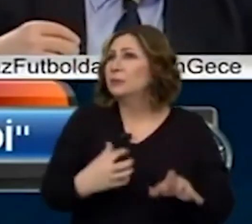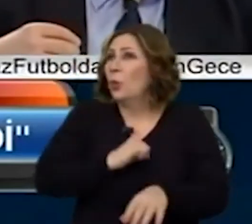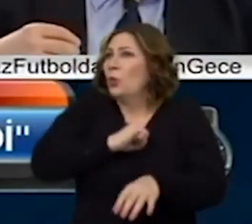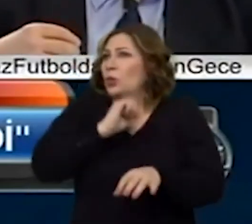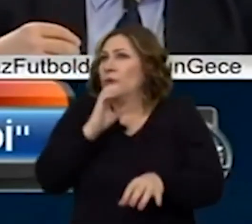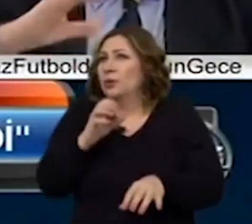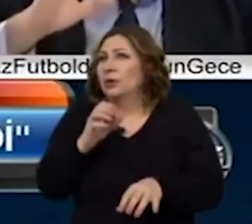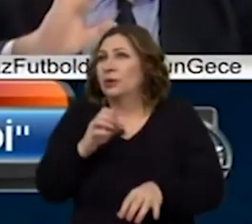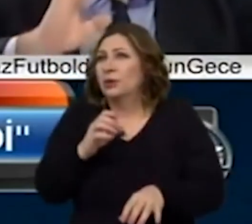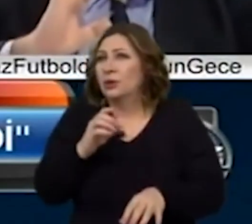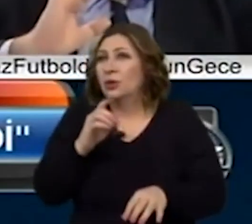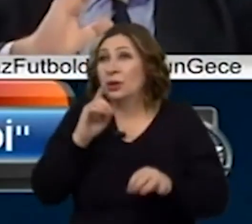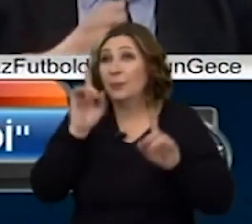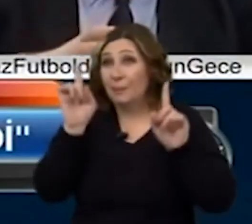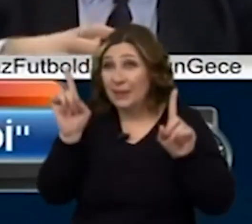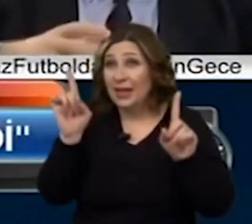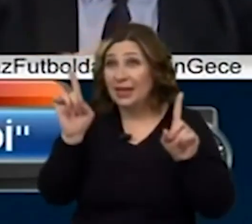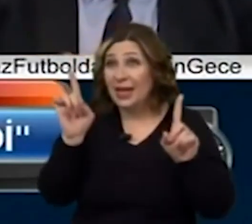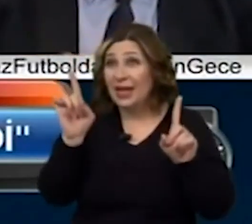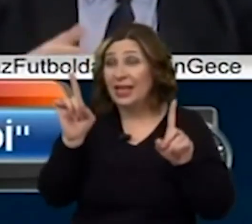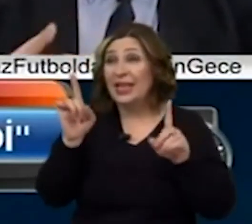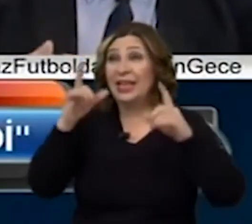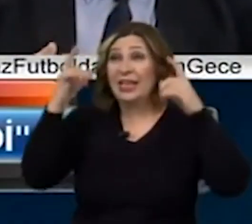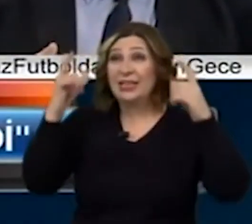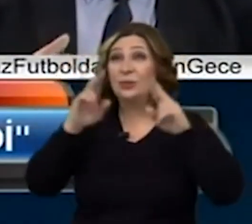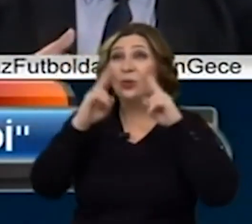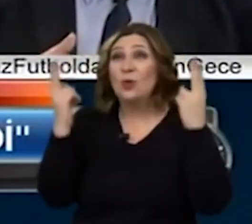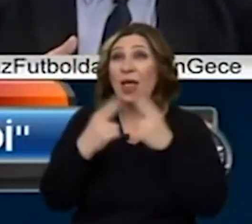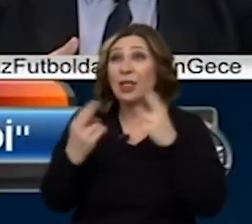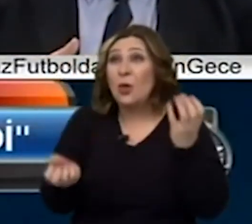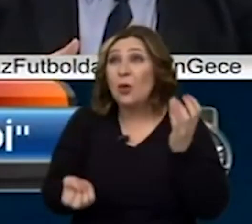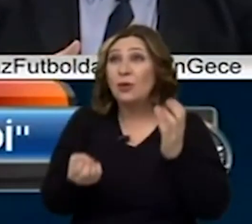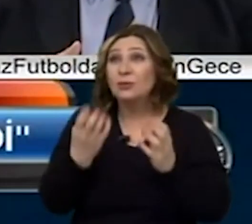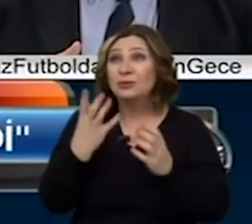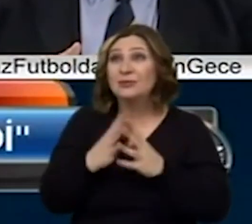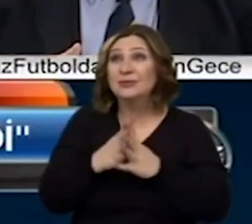ürküttü. Hocam o çok hurafeydi o hocam. Bir dakika. Kainatın oluşumu...